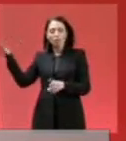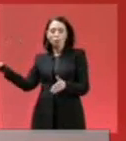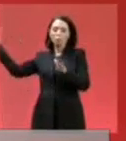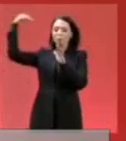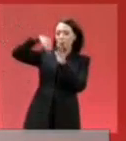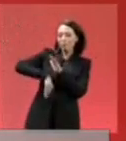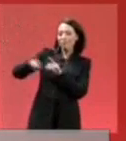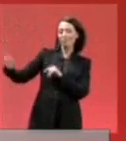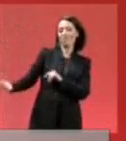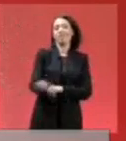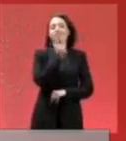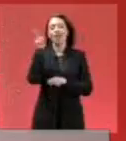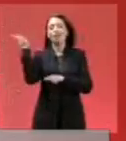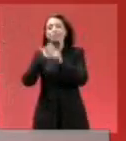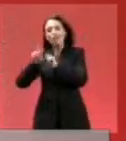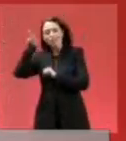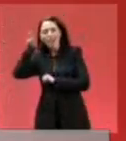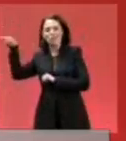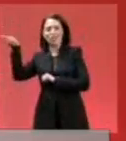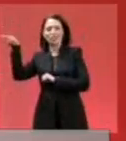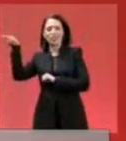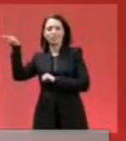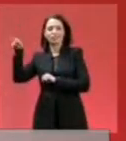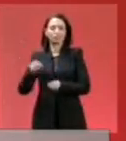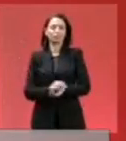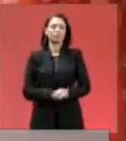στην παγίδα που οι ίδιοι έστησαν.